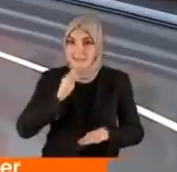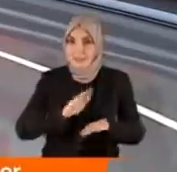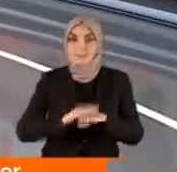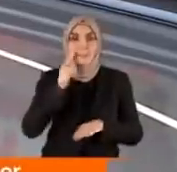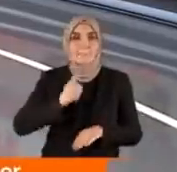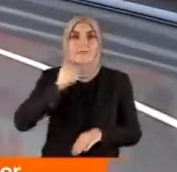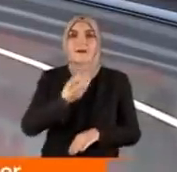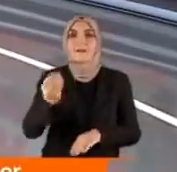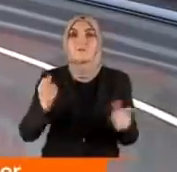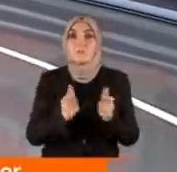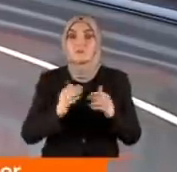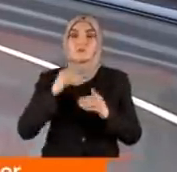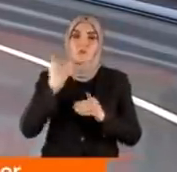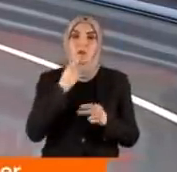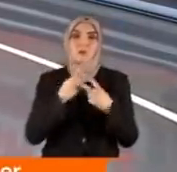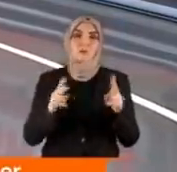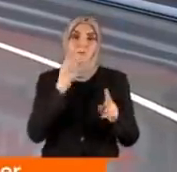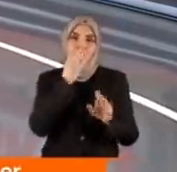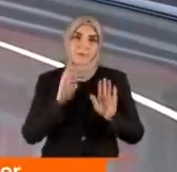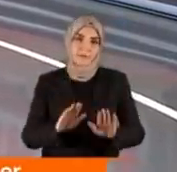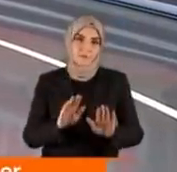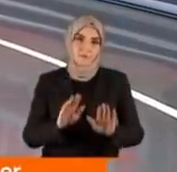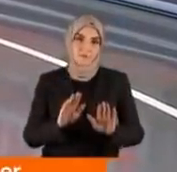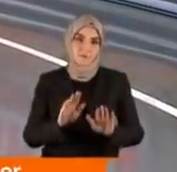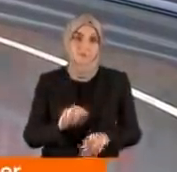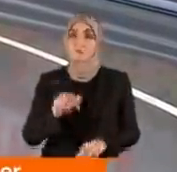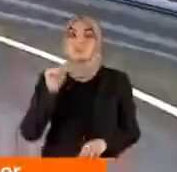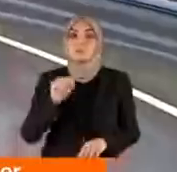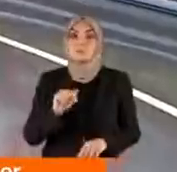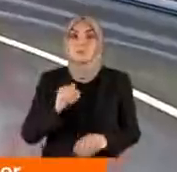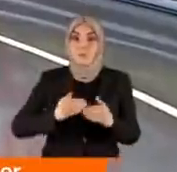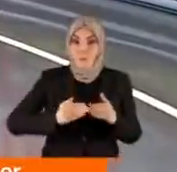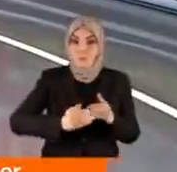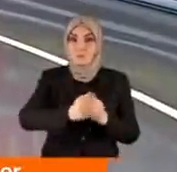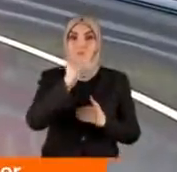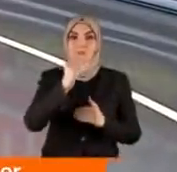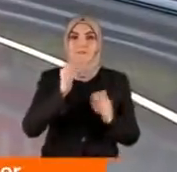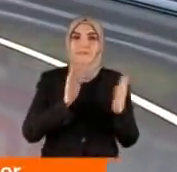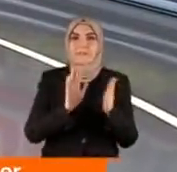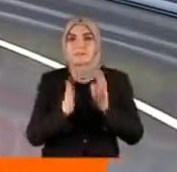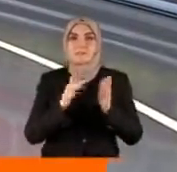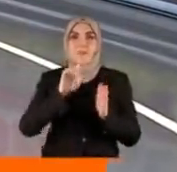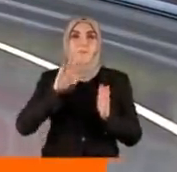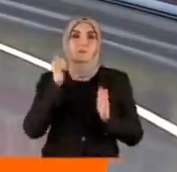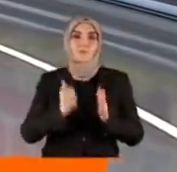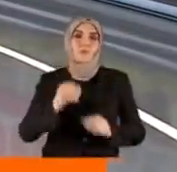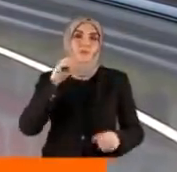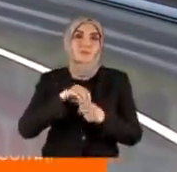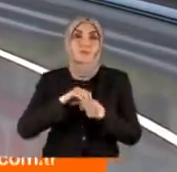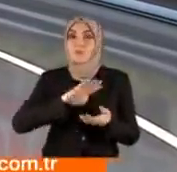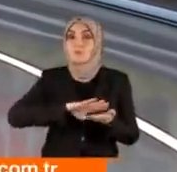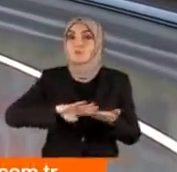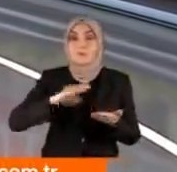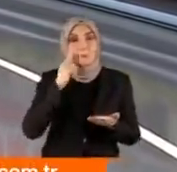kabine toplantısı sonrasında açıklanması bekleniyor. Gelelim önümüzdeki yaklaşık 15 gün için hangi düzenlemelerin